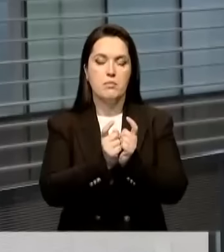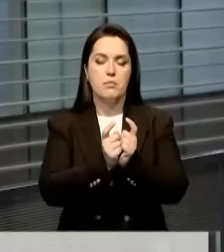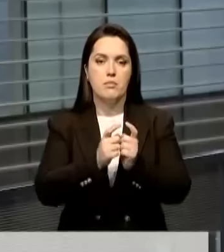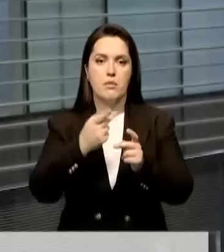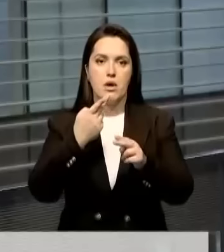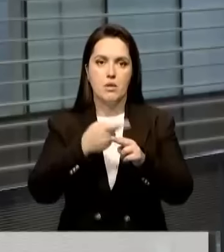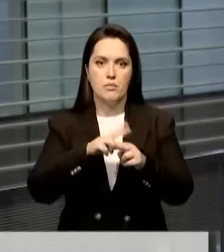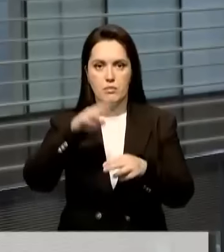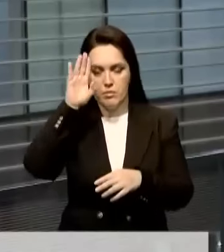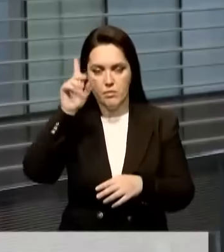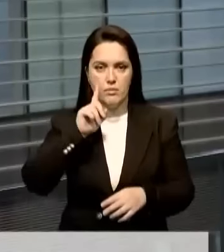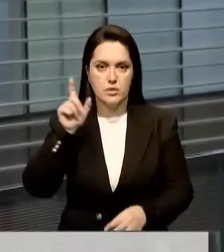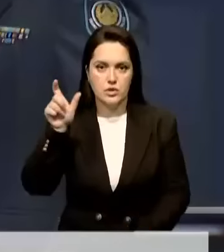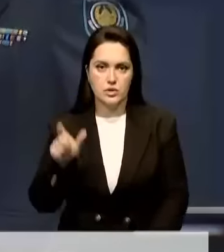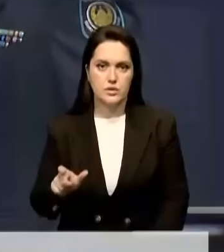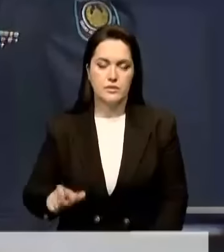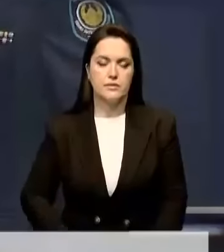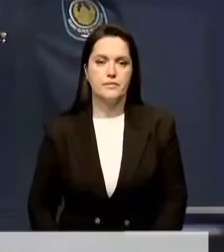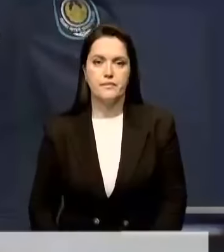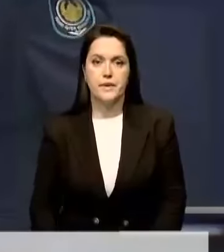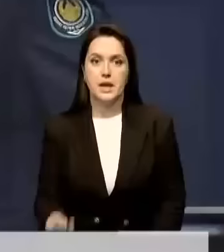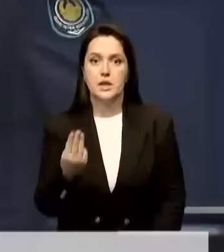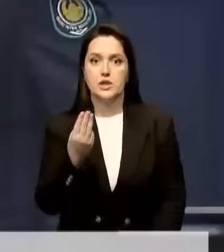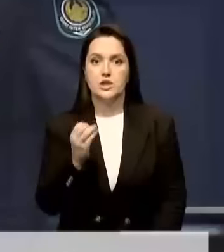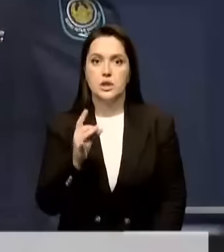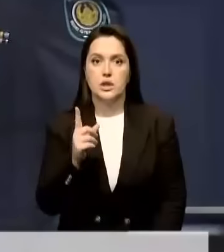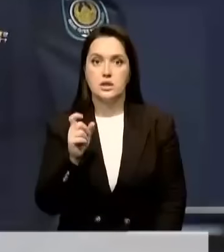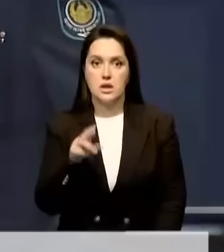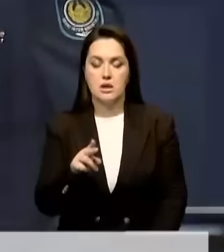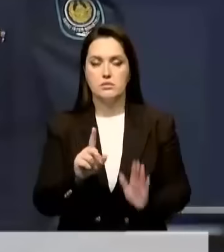подозреваемым и убитым молодым человеком. Выходит Шахзат.